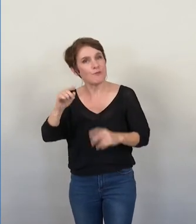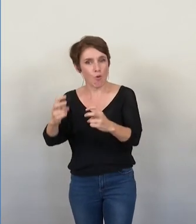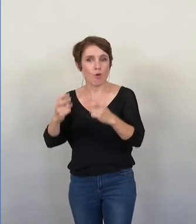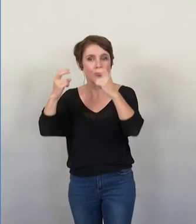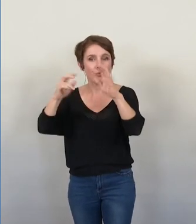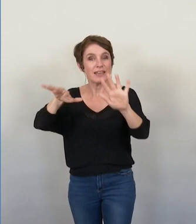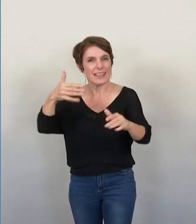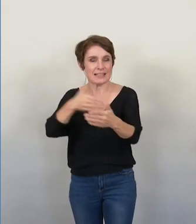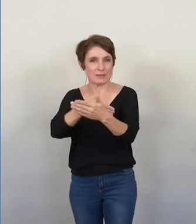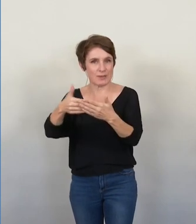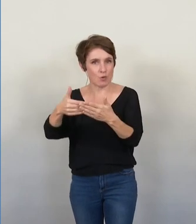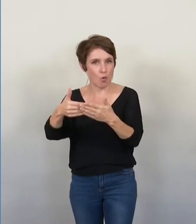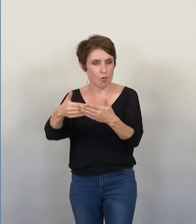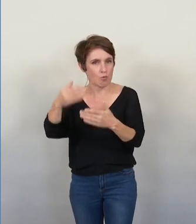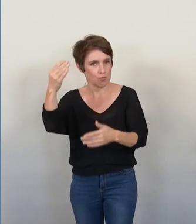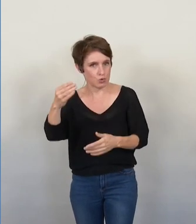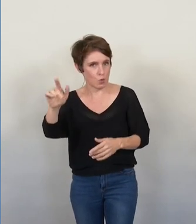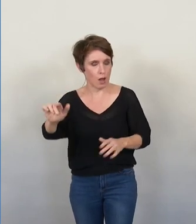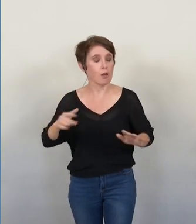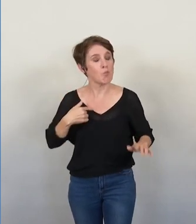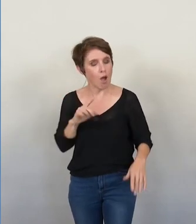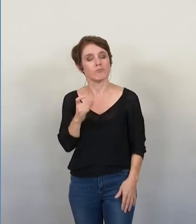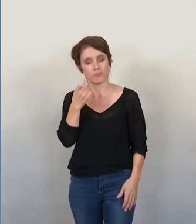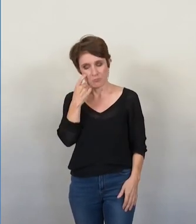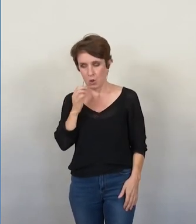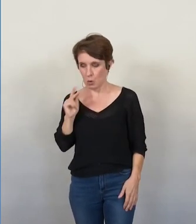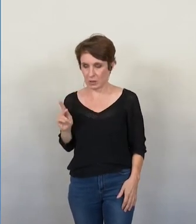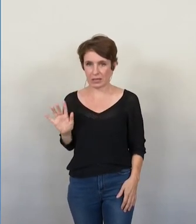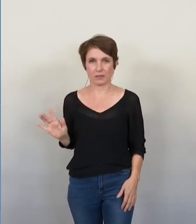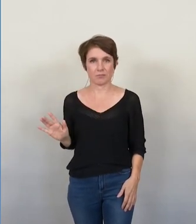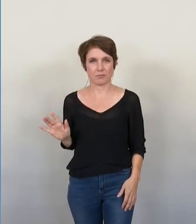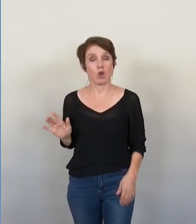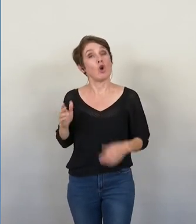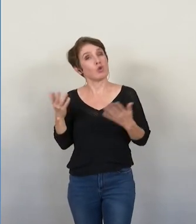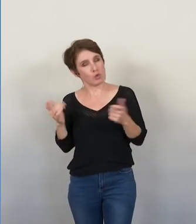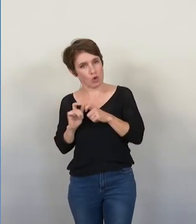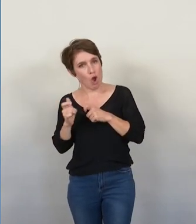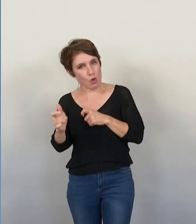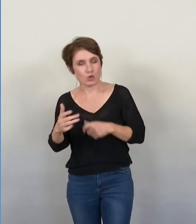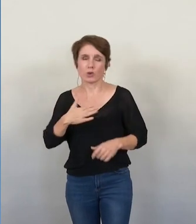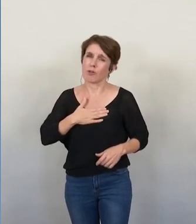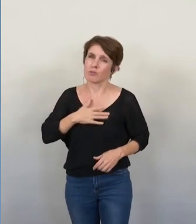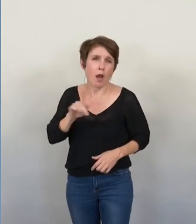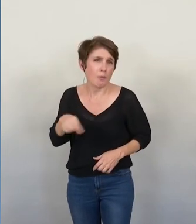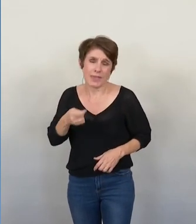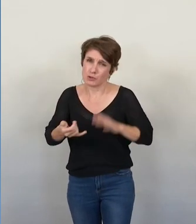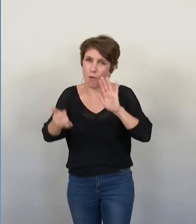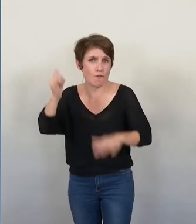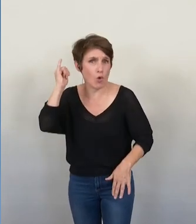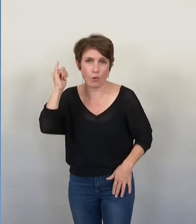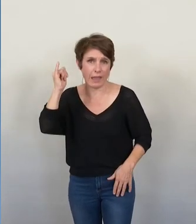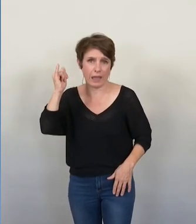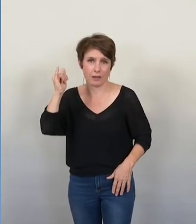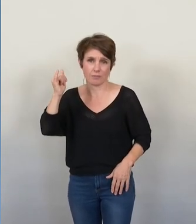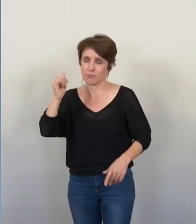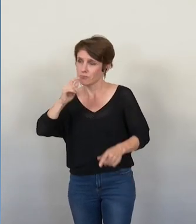là là de la semè à hauteur de 15 millions d'euros il précise en conséquence je suis naturellement volontaire à nouveau pour